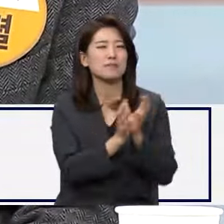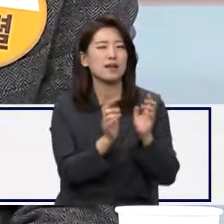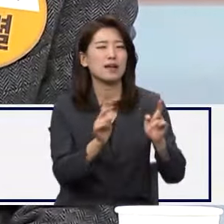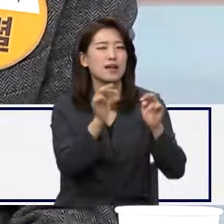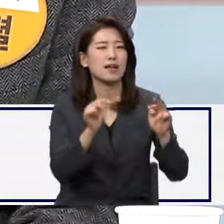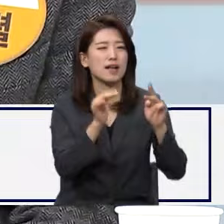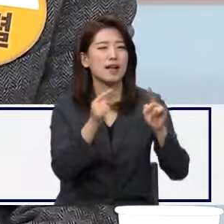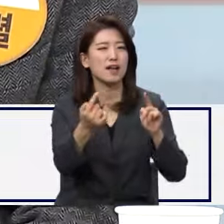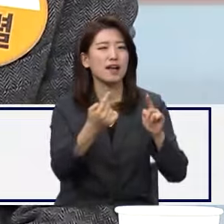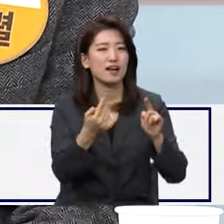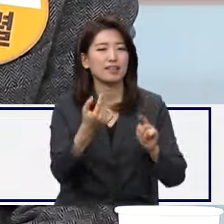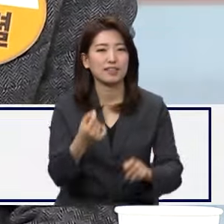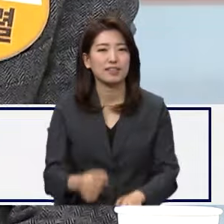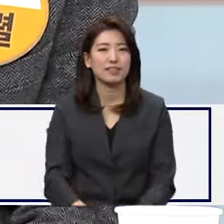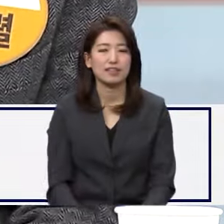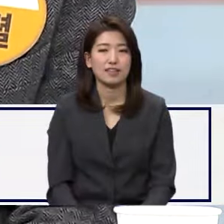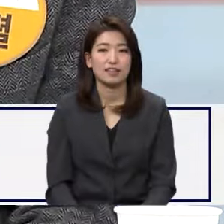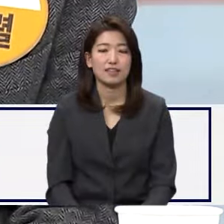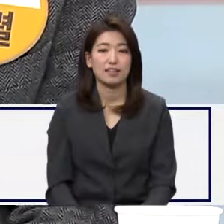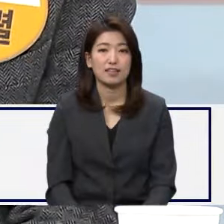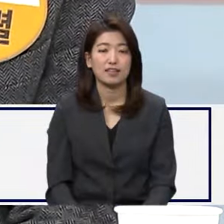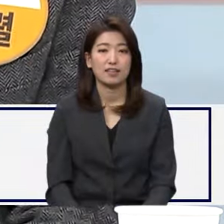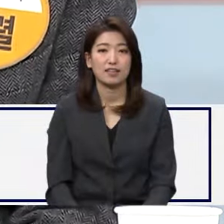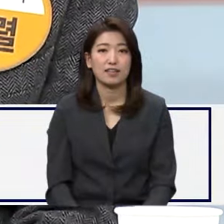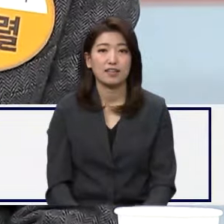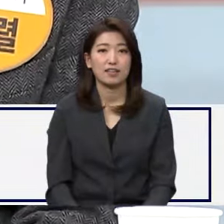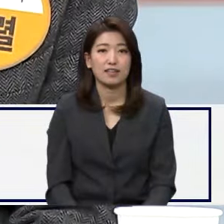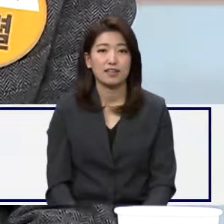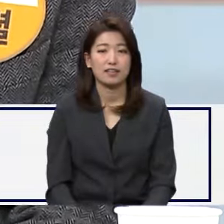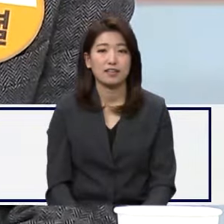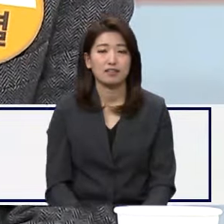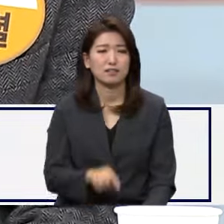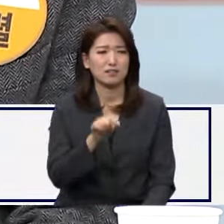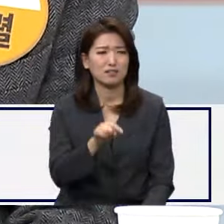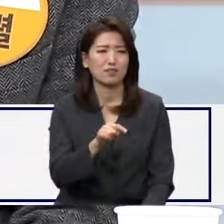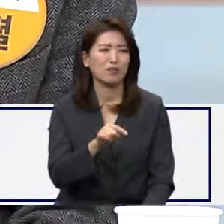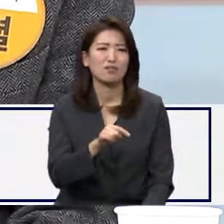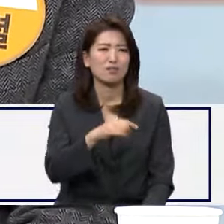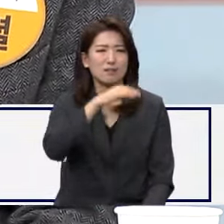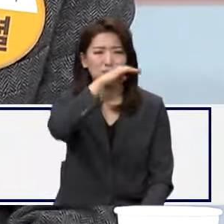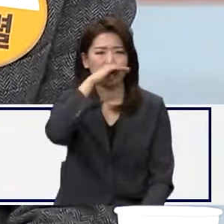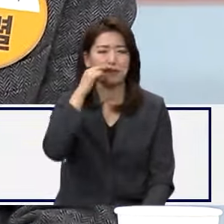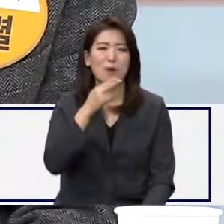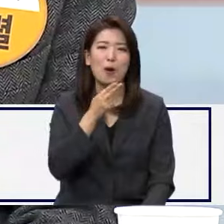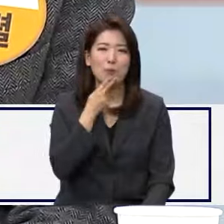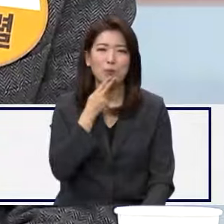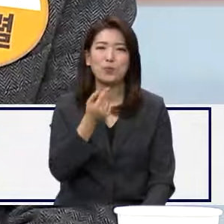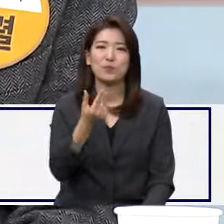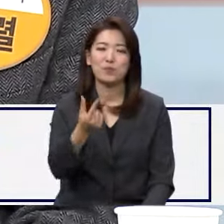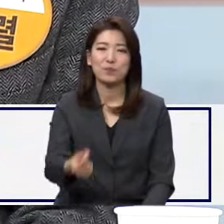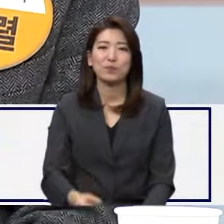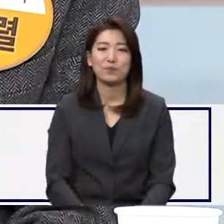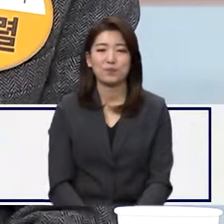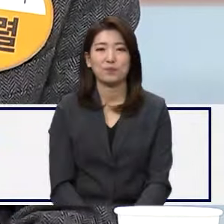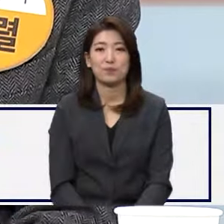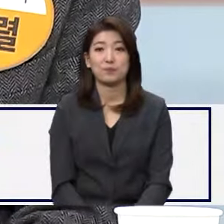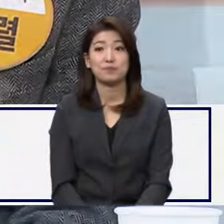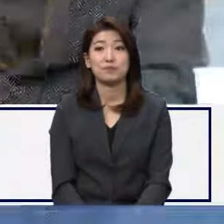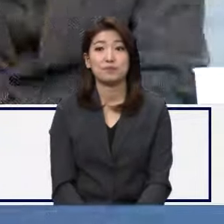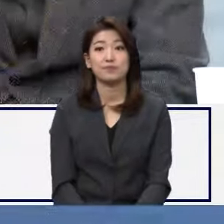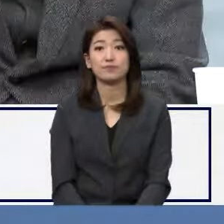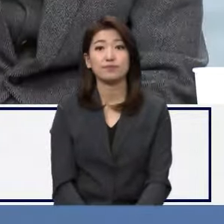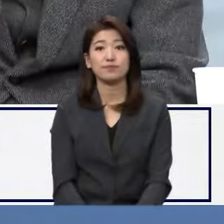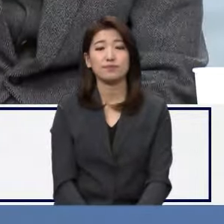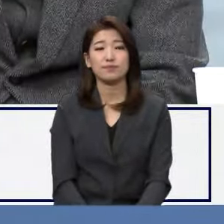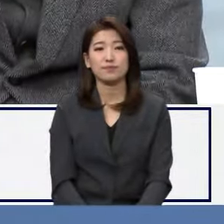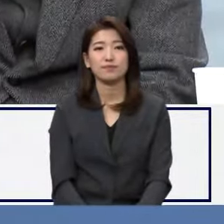잦으면 또 공천 자본이 또 낼 수가 있습니다 결코 건강한 것도 아니고 바람직한 것도 아니에요 어쨌든간에 신인이나 친이